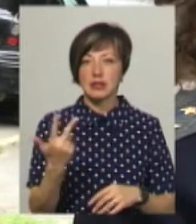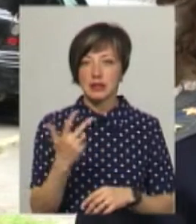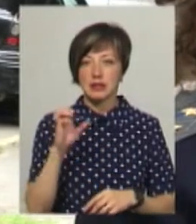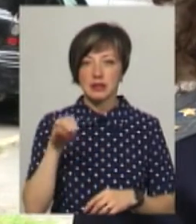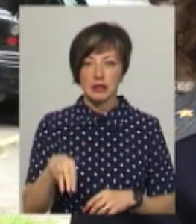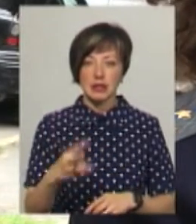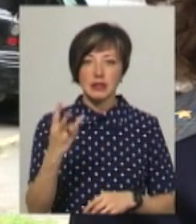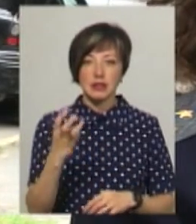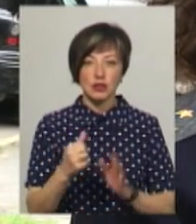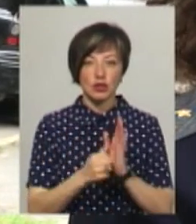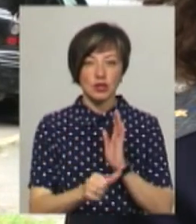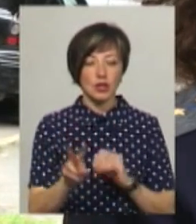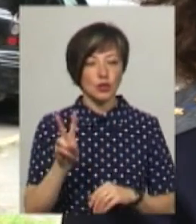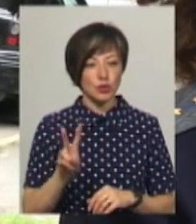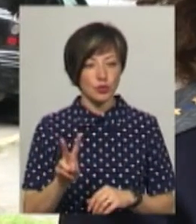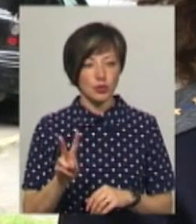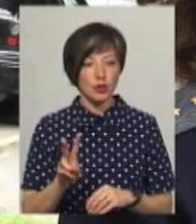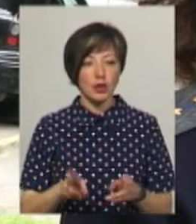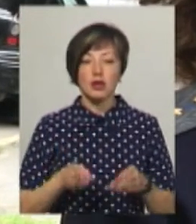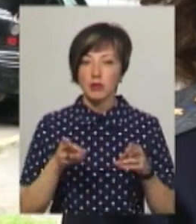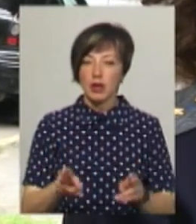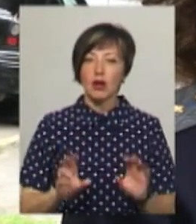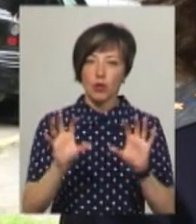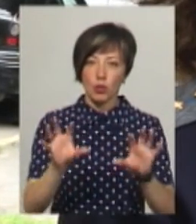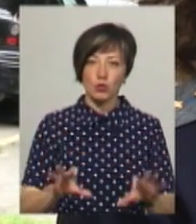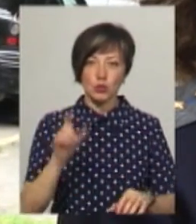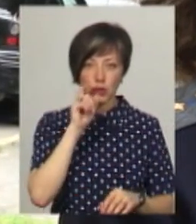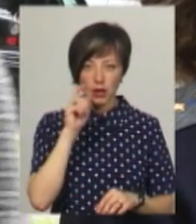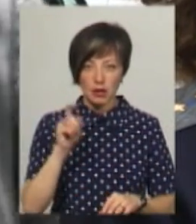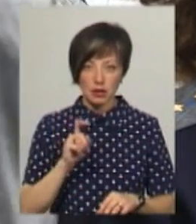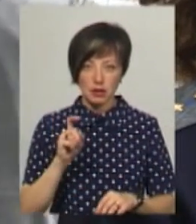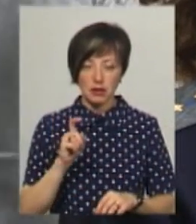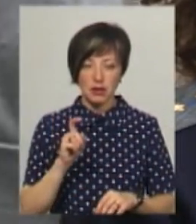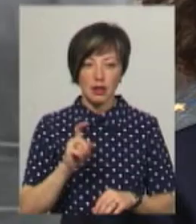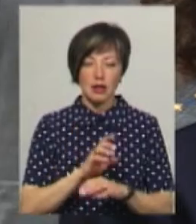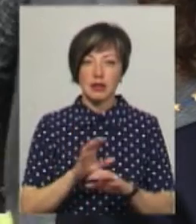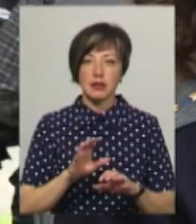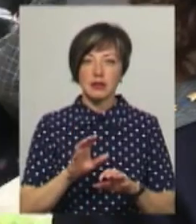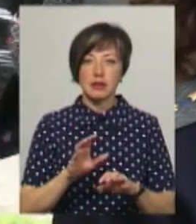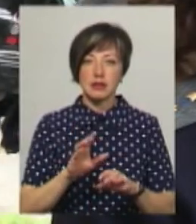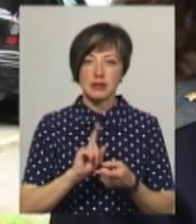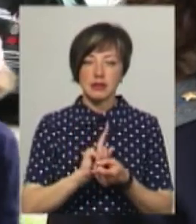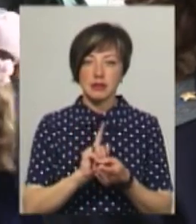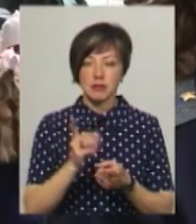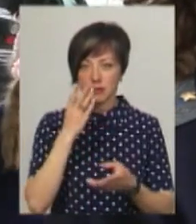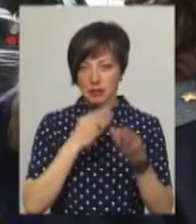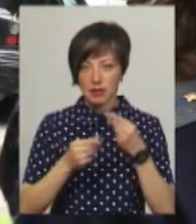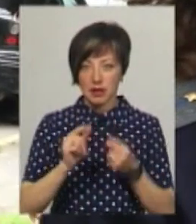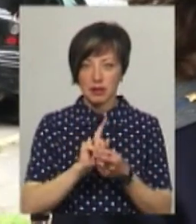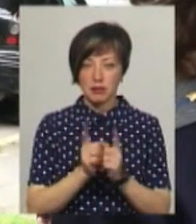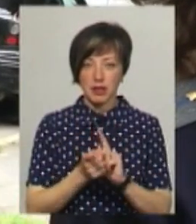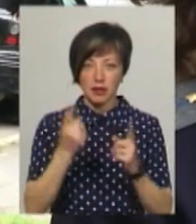статті 362 Кримінального кодексу України несанкціонована зміна інформації